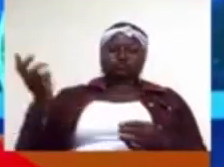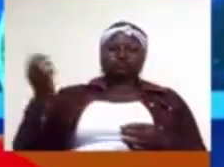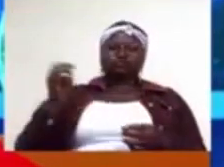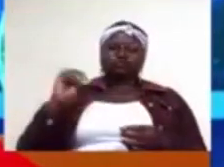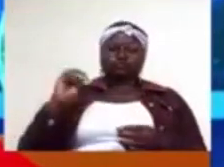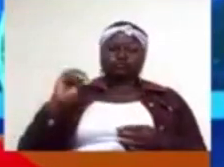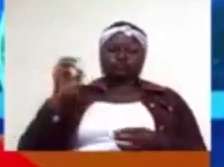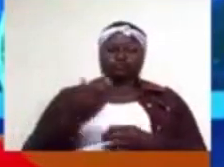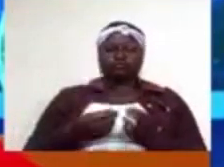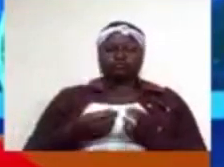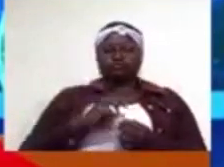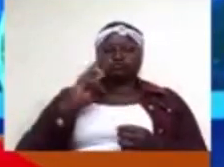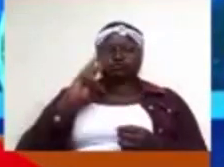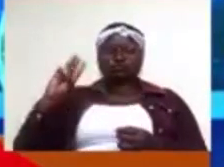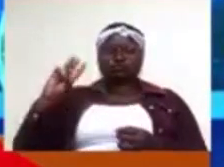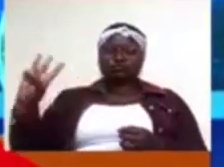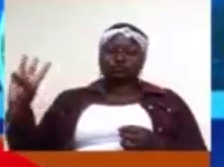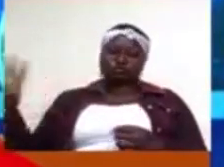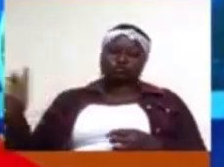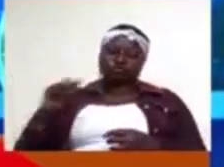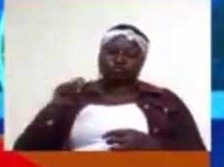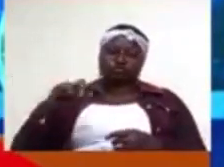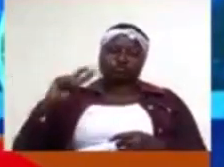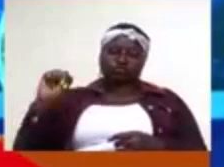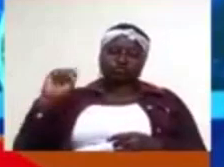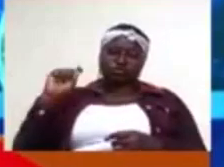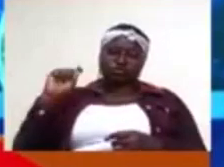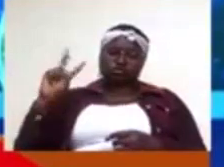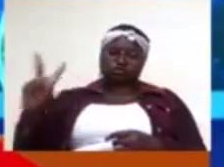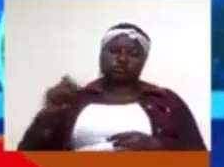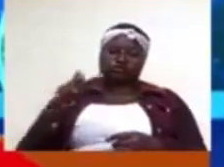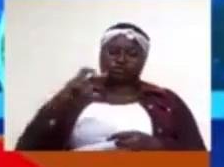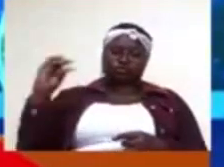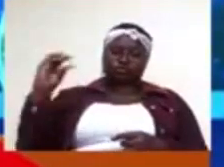Kenya watu wa mukire mwekwe mwekwe tukira